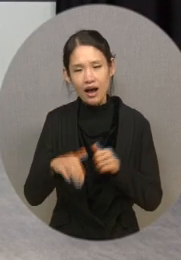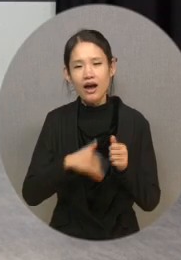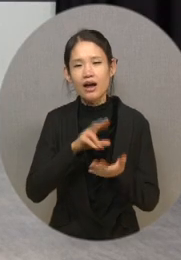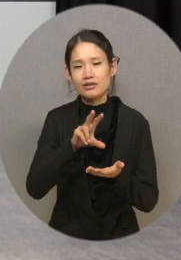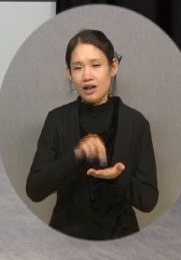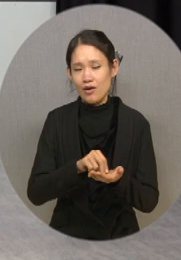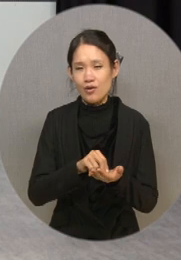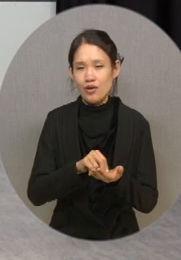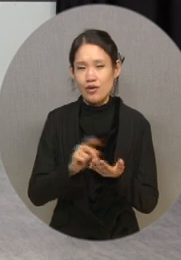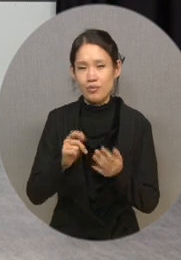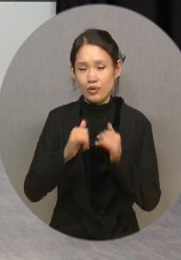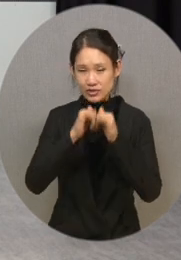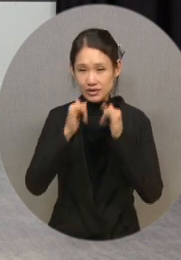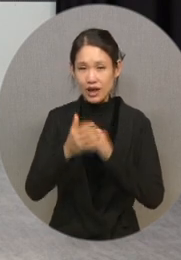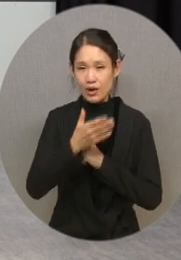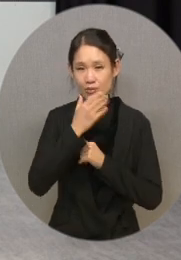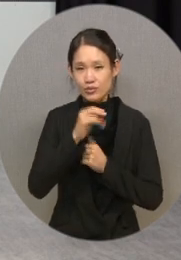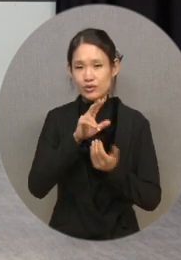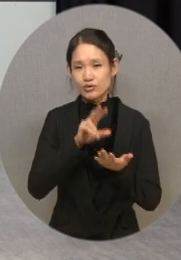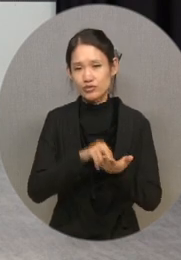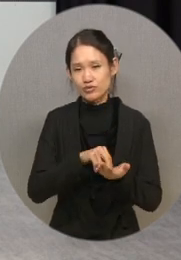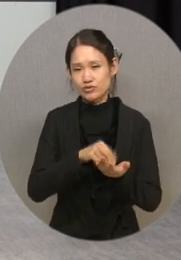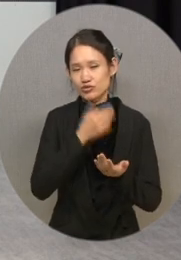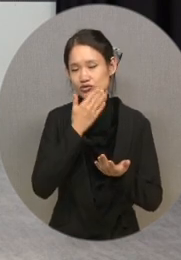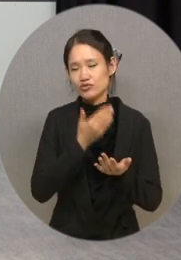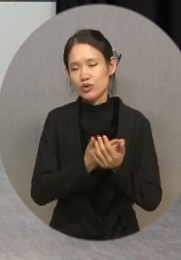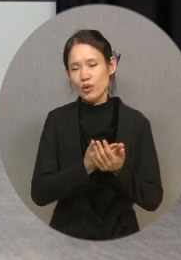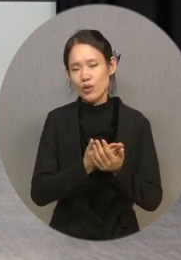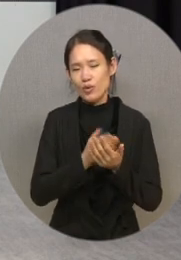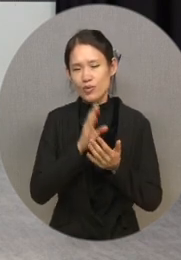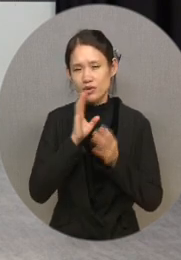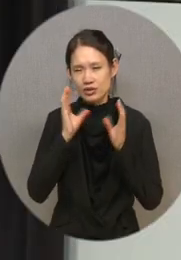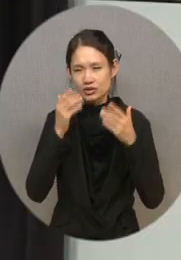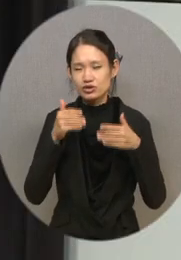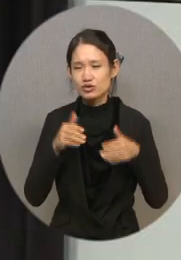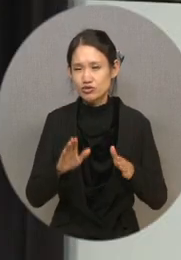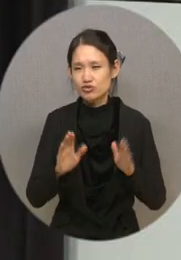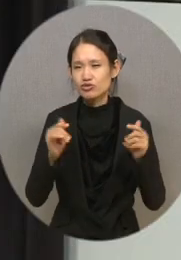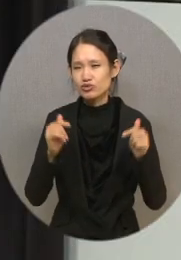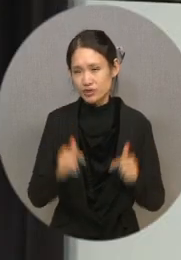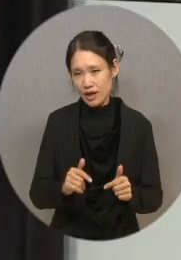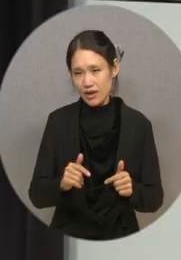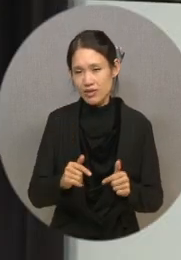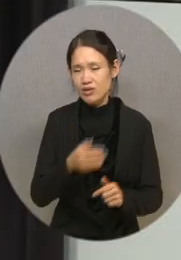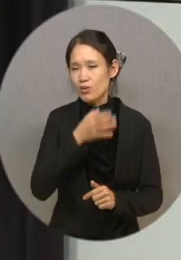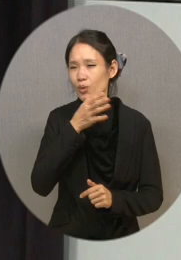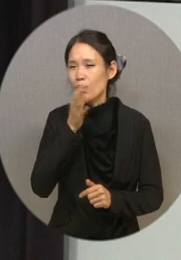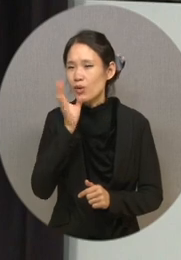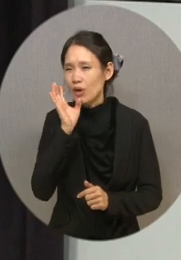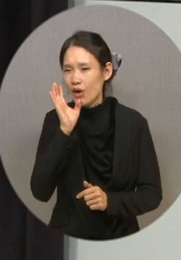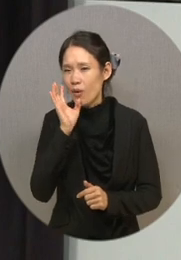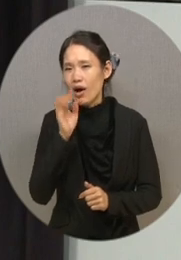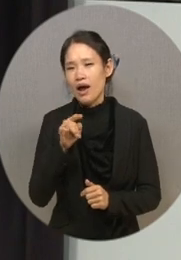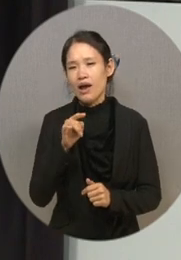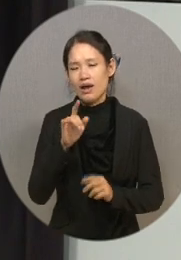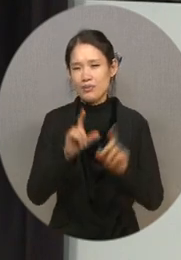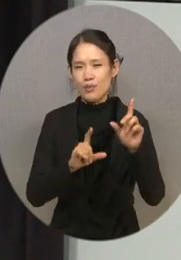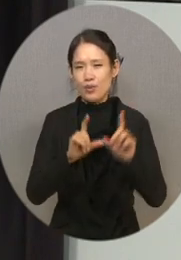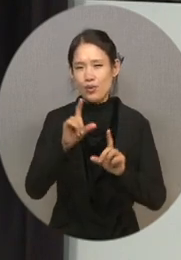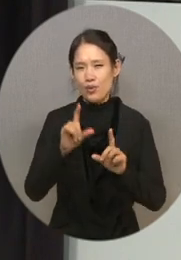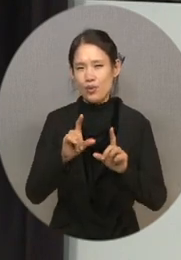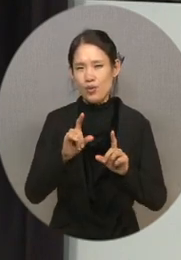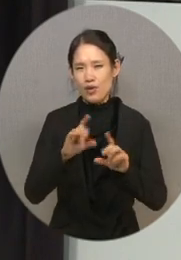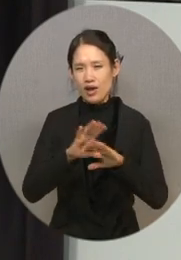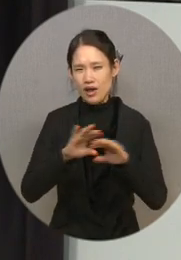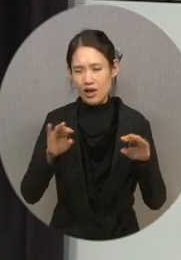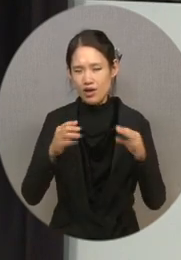문제가 사회 복지 문제도 중요하지만은 저출산 고령화 이걸 과연